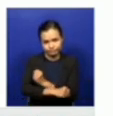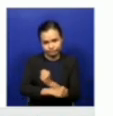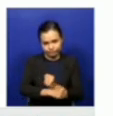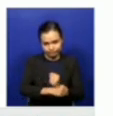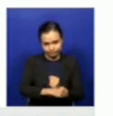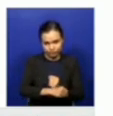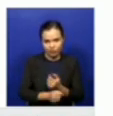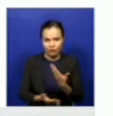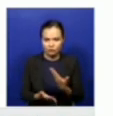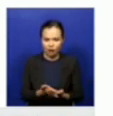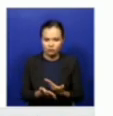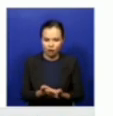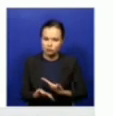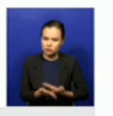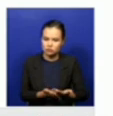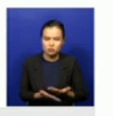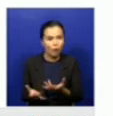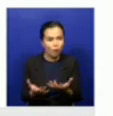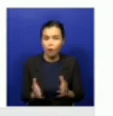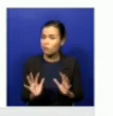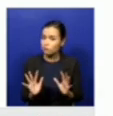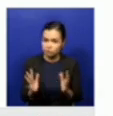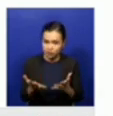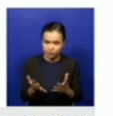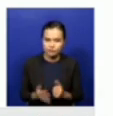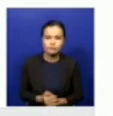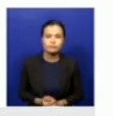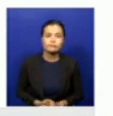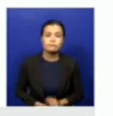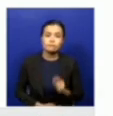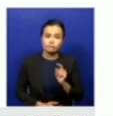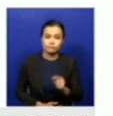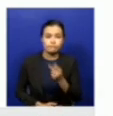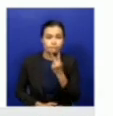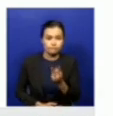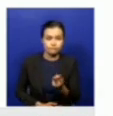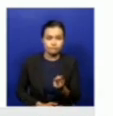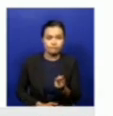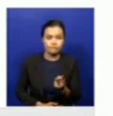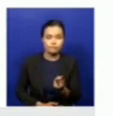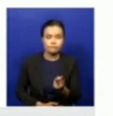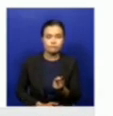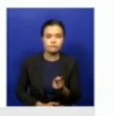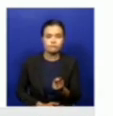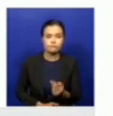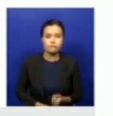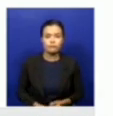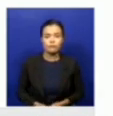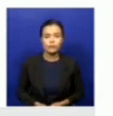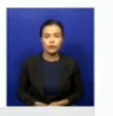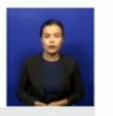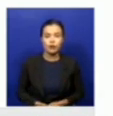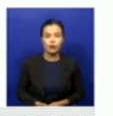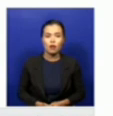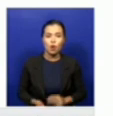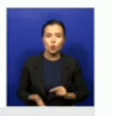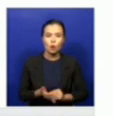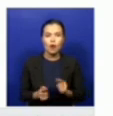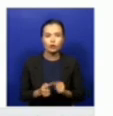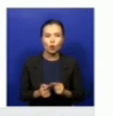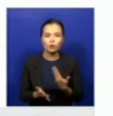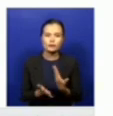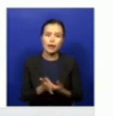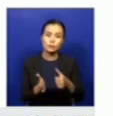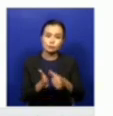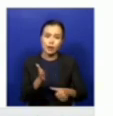ำลังซื้อครับไม่มีสตังค์สิ่งเหล่านี้นะครับมันปรากฏไปตามการความสามารถในการจัดเก็บภาษีที่ต่ำ